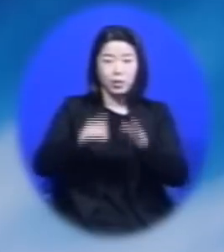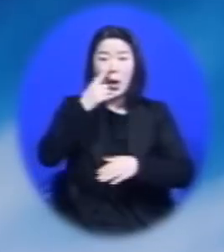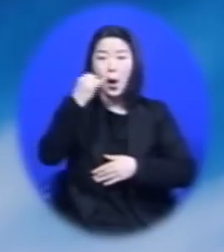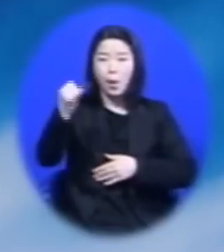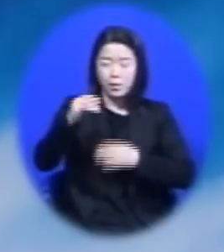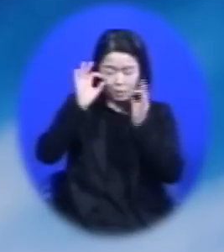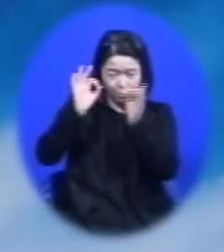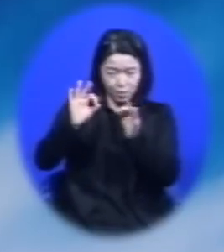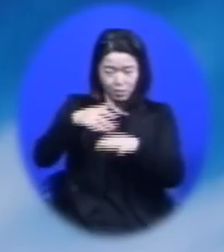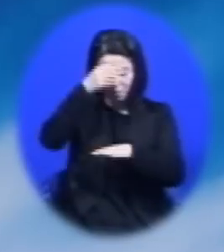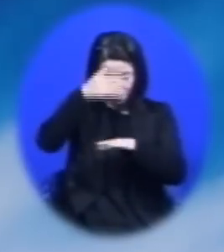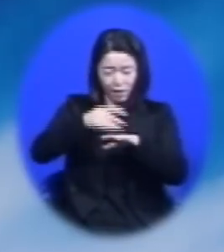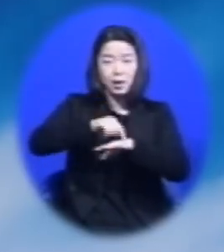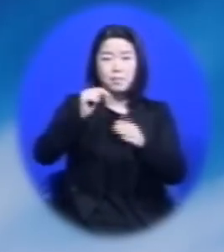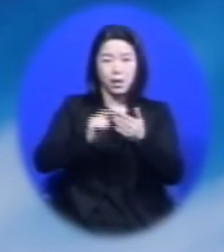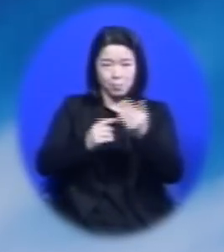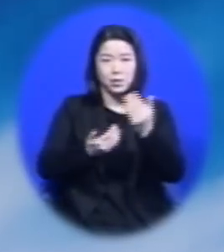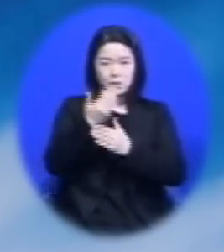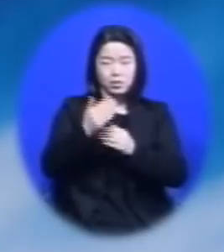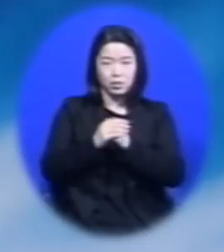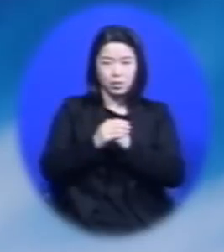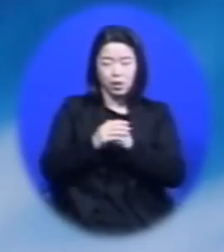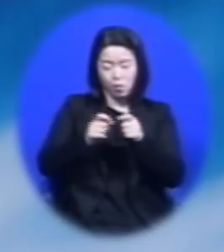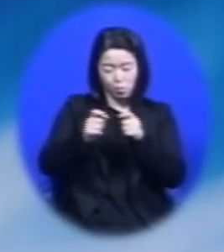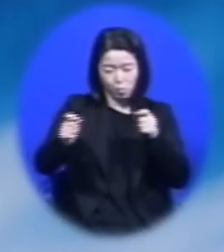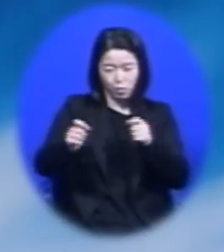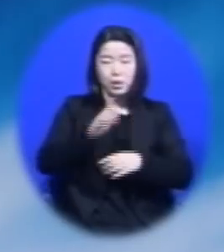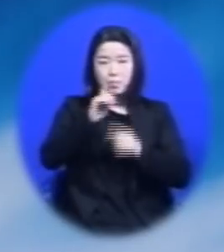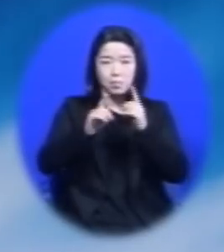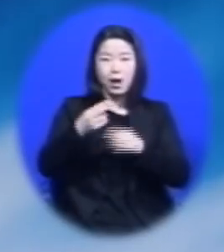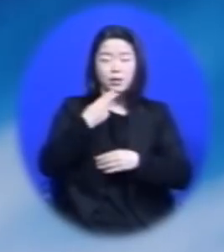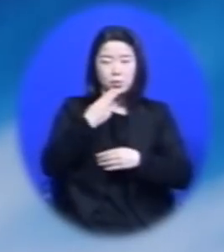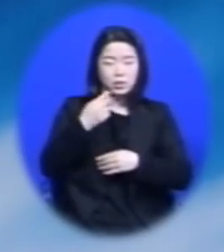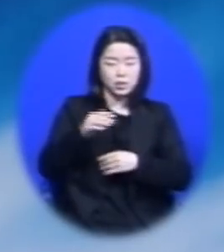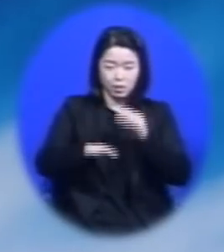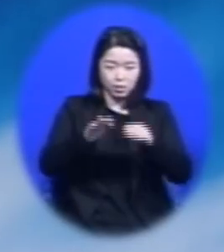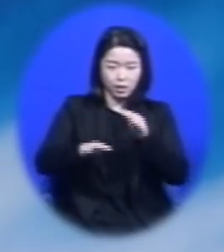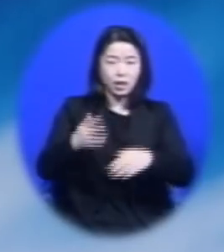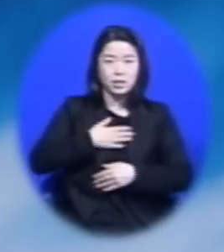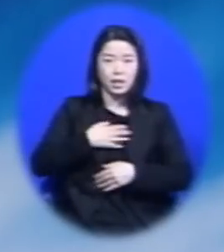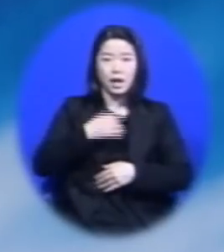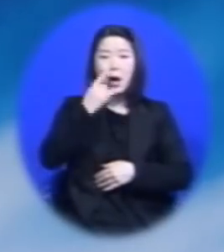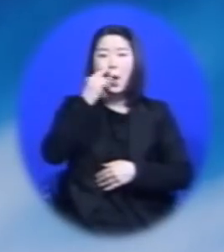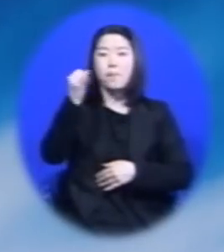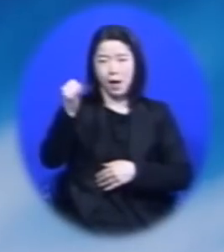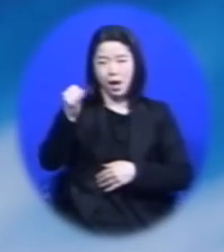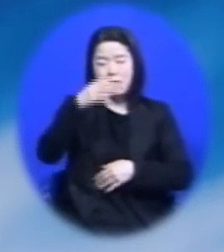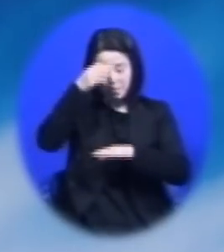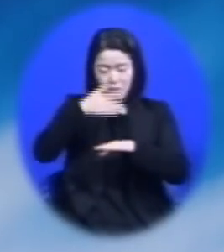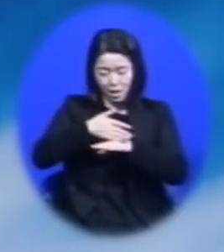보면서 미안한 마음이 들었습니다 한참을 말없이 걷다가 제가 어머니께 엄마